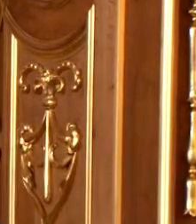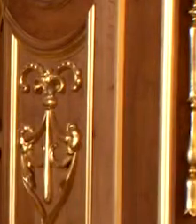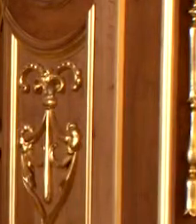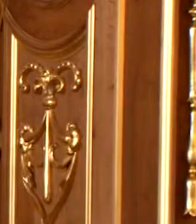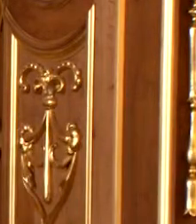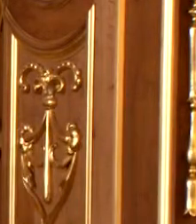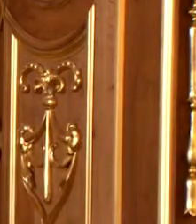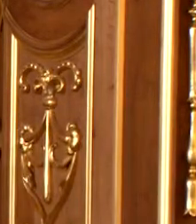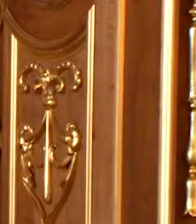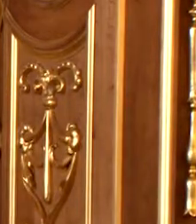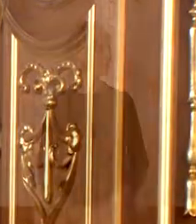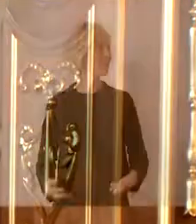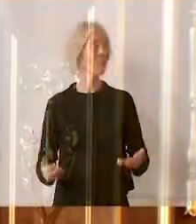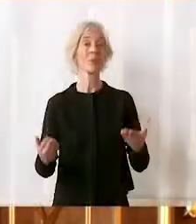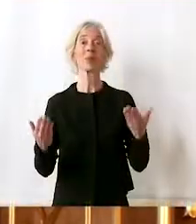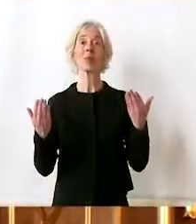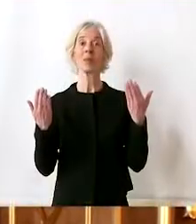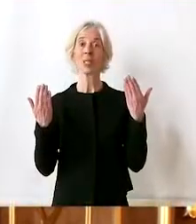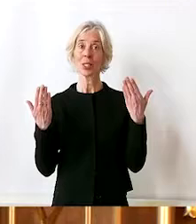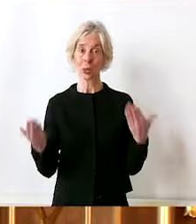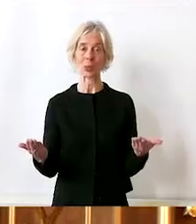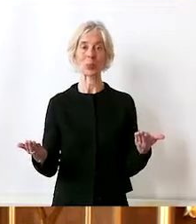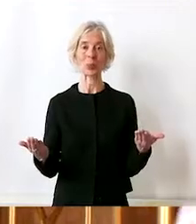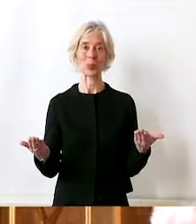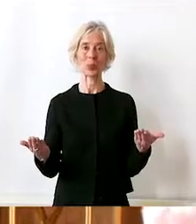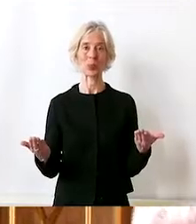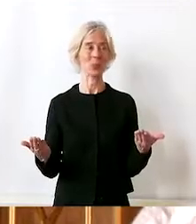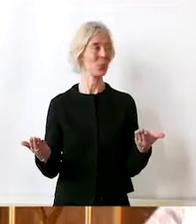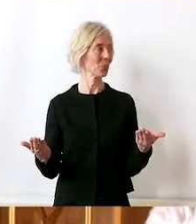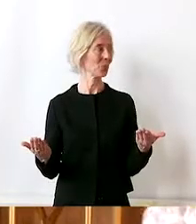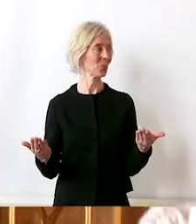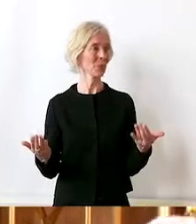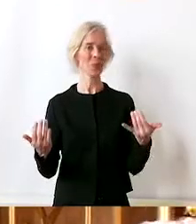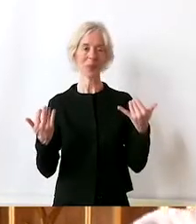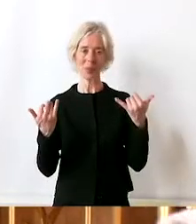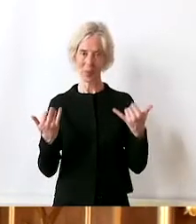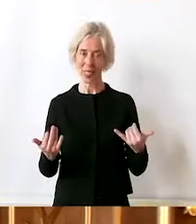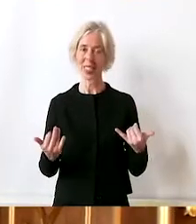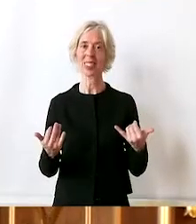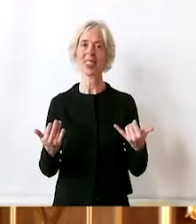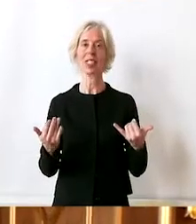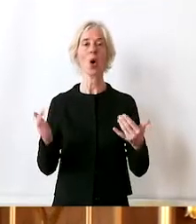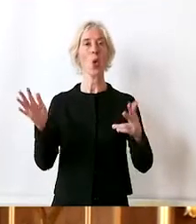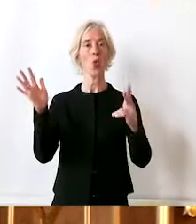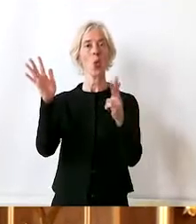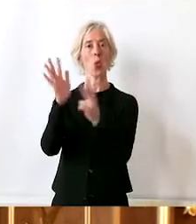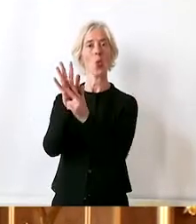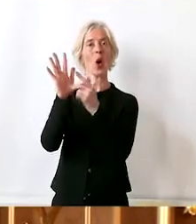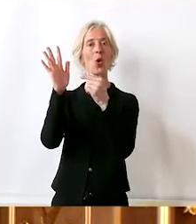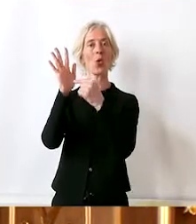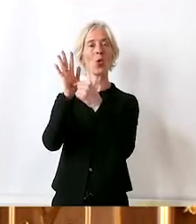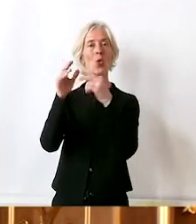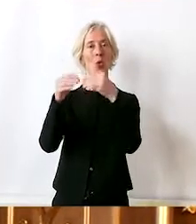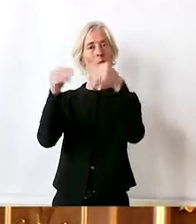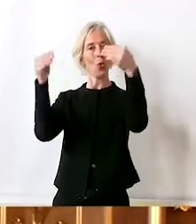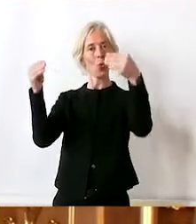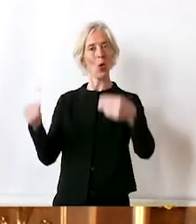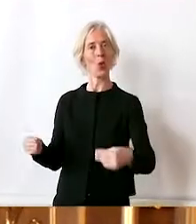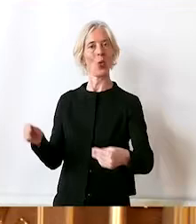So, das ist sie, die Starturkunde des Augsburger Klimapakts.